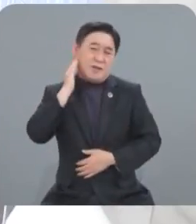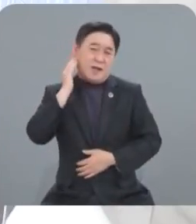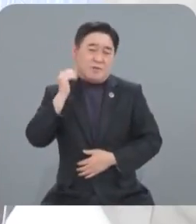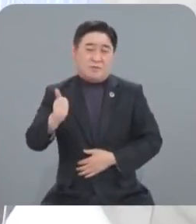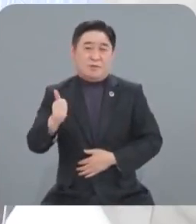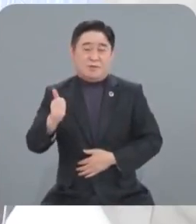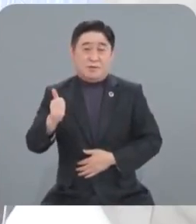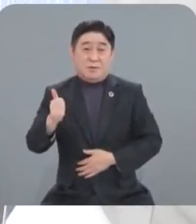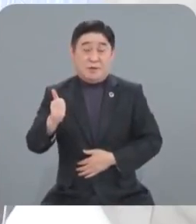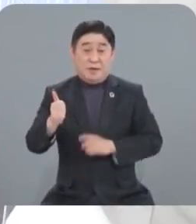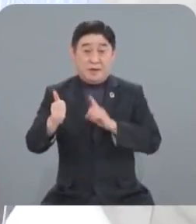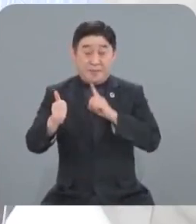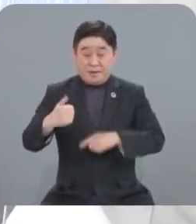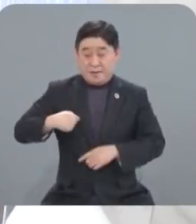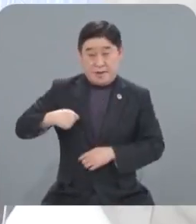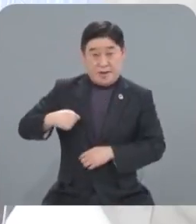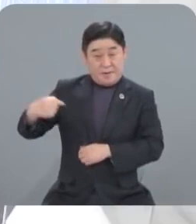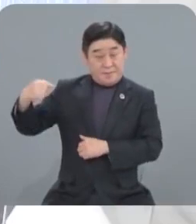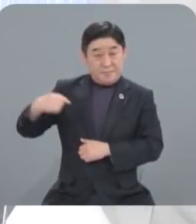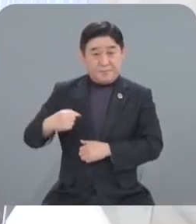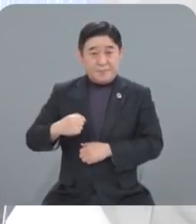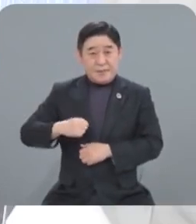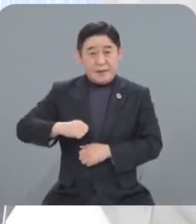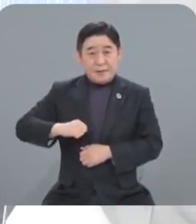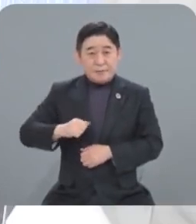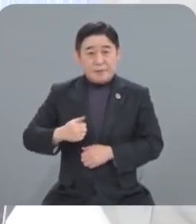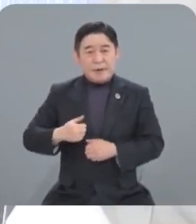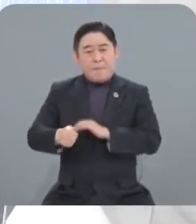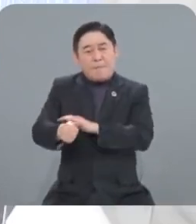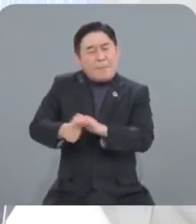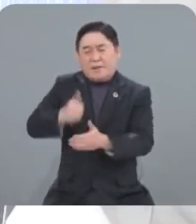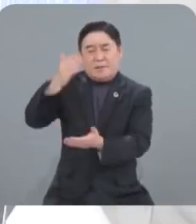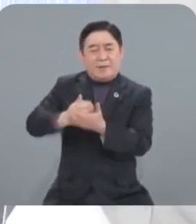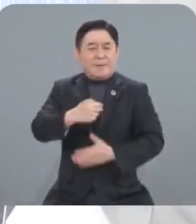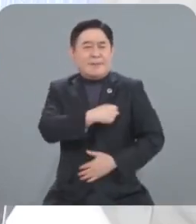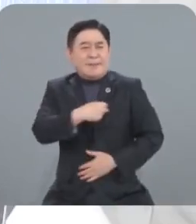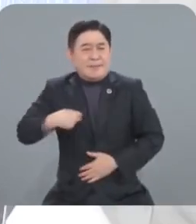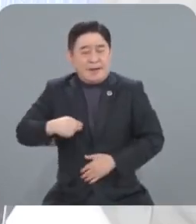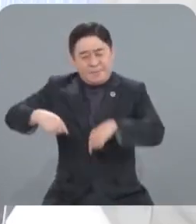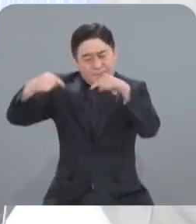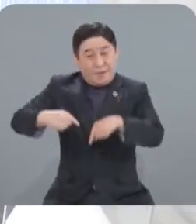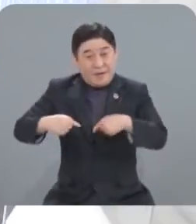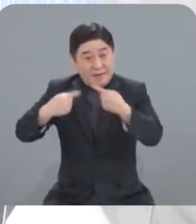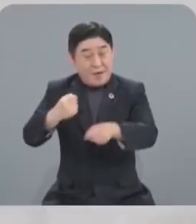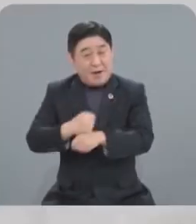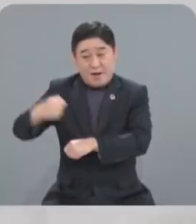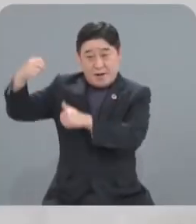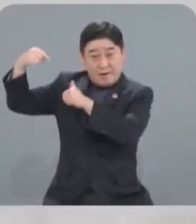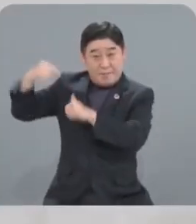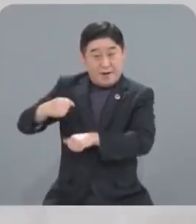대통령은 저에게 기죽지 말고 당당하게 협상 하라고 말씀하셨습니다